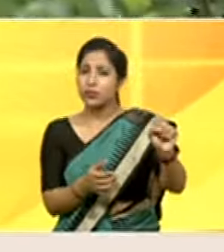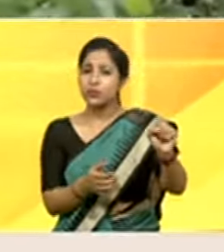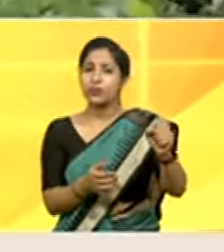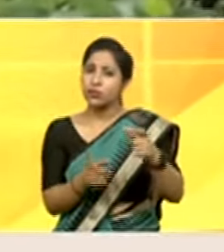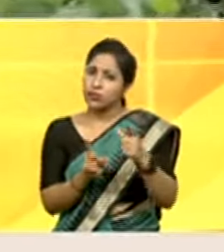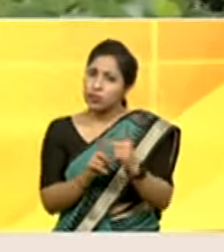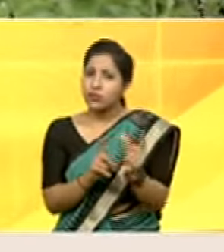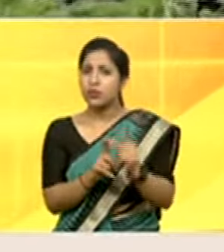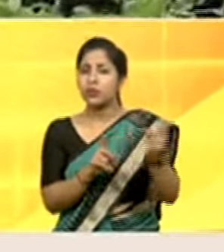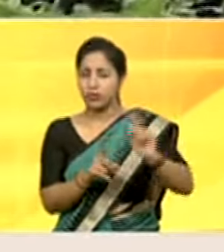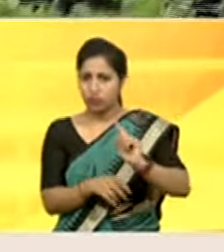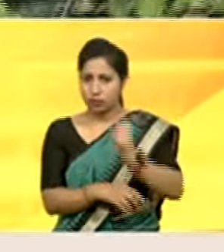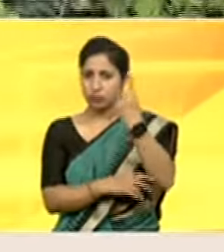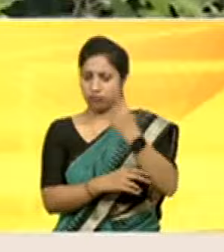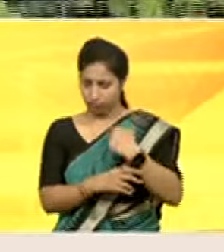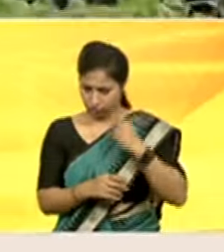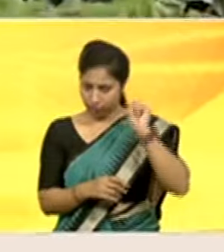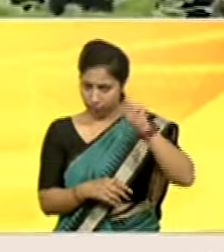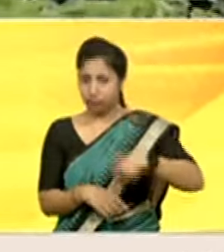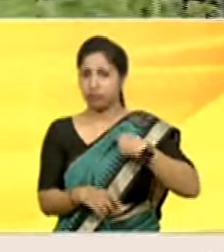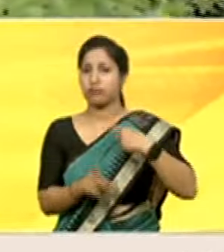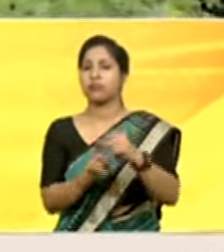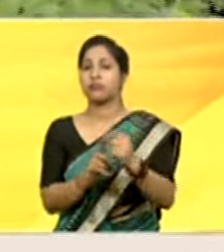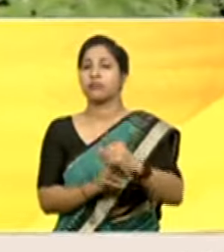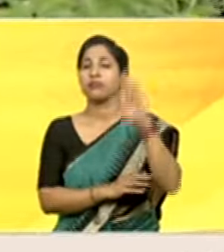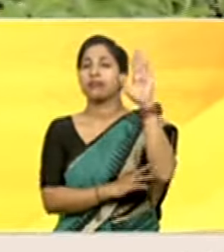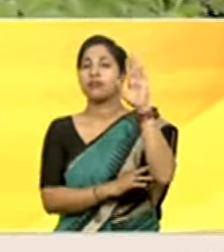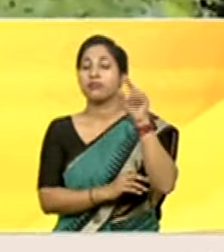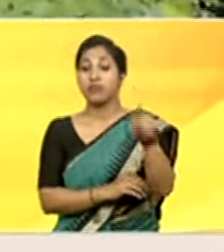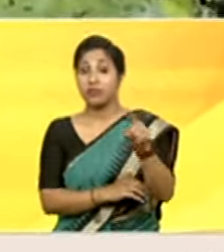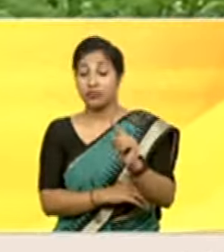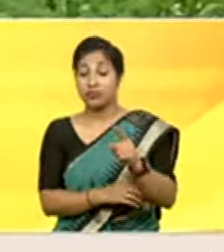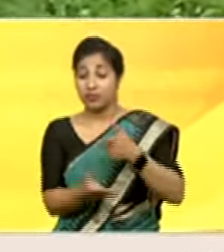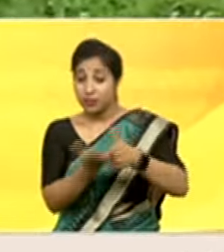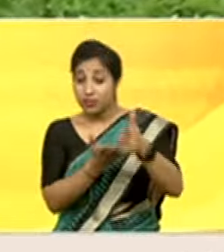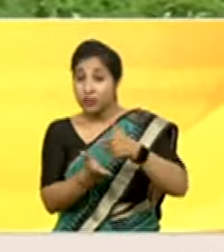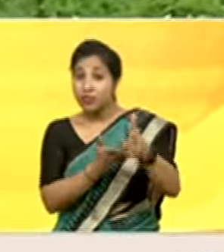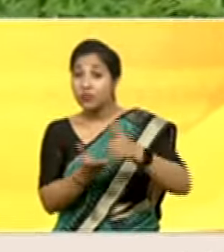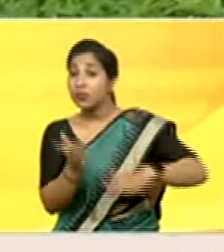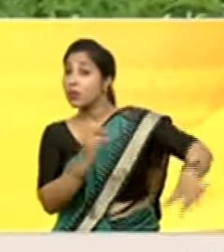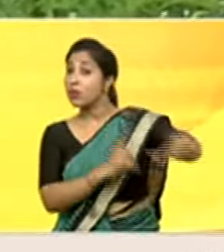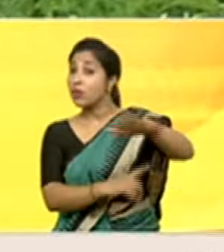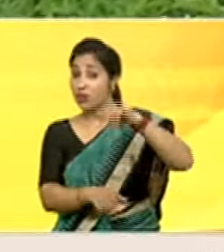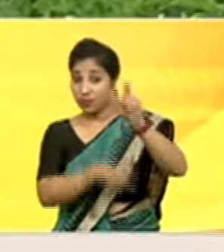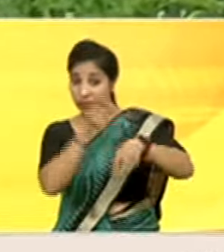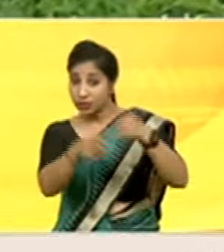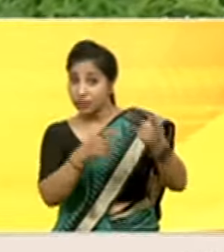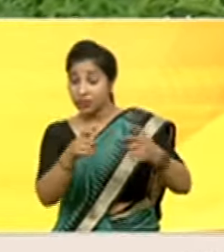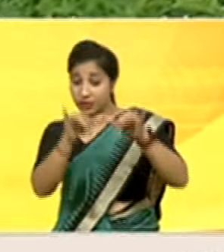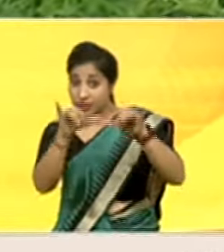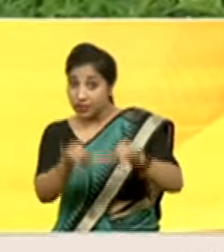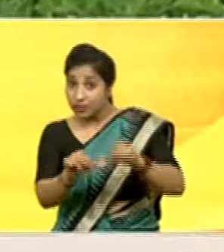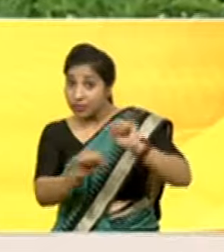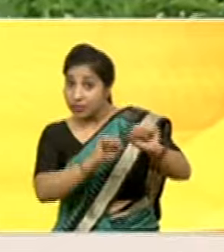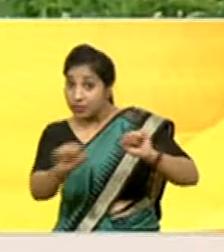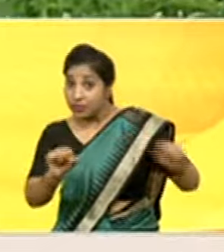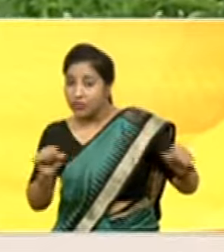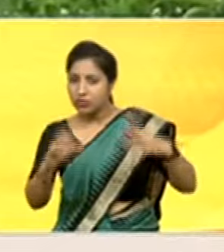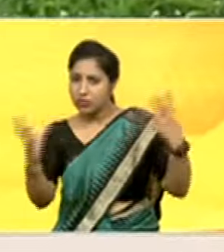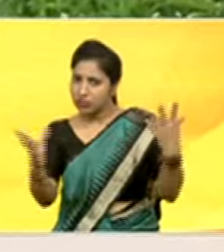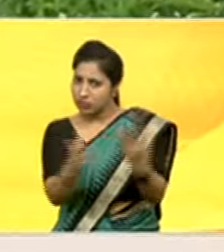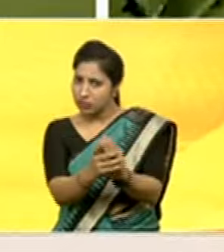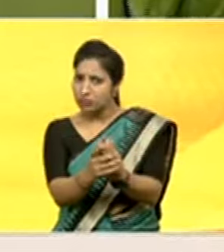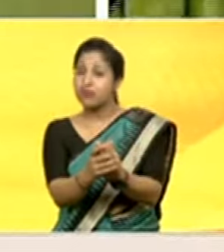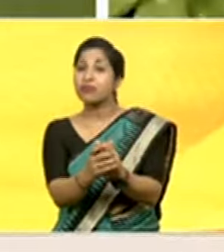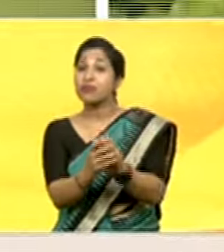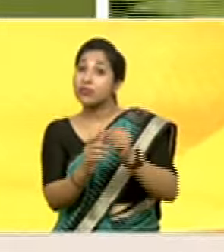सबसे पहले आगया है। उन्होंने गाउं के अन्य किसानों की जमीन को एक साथ